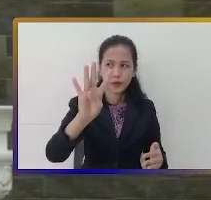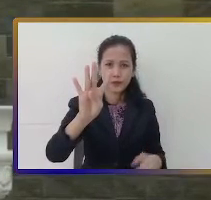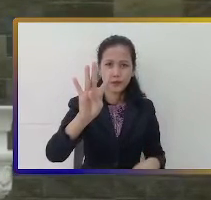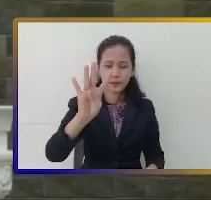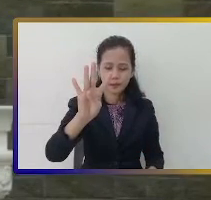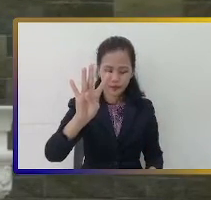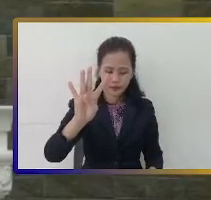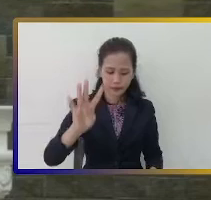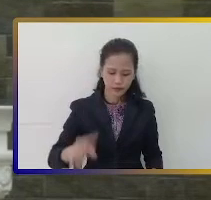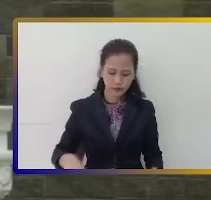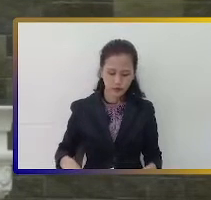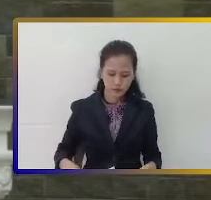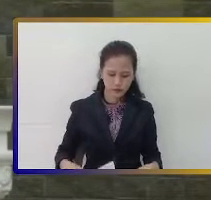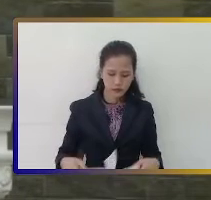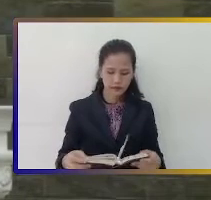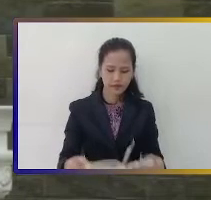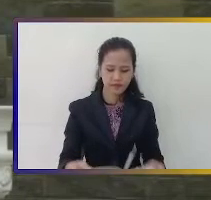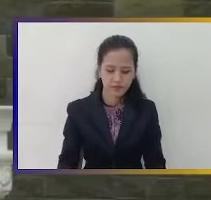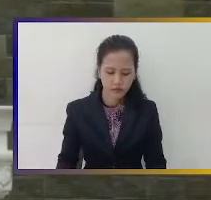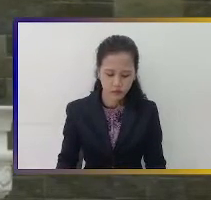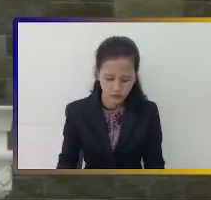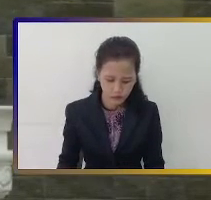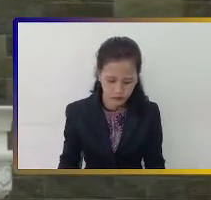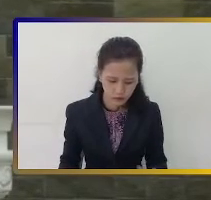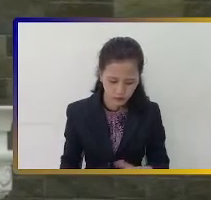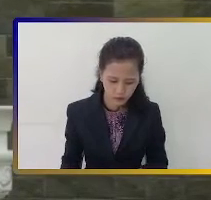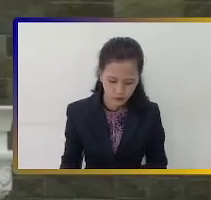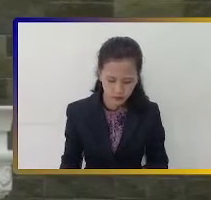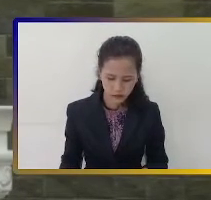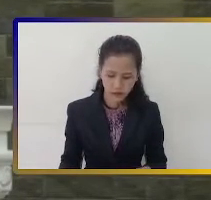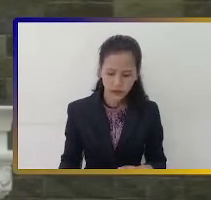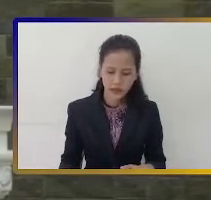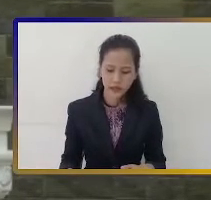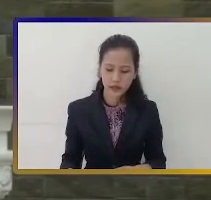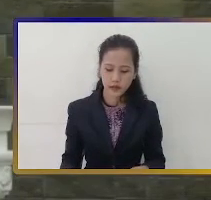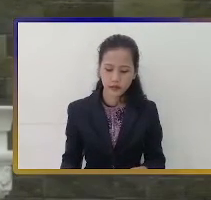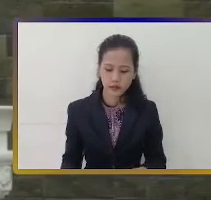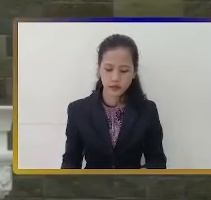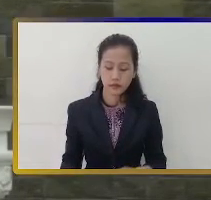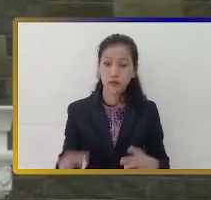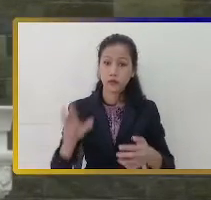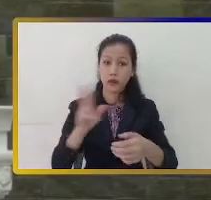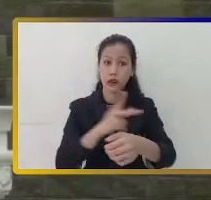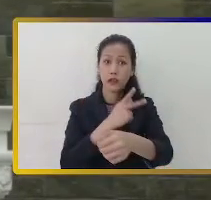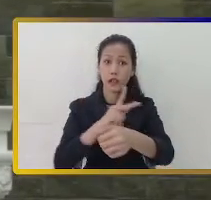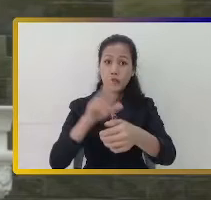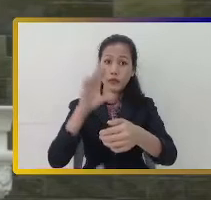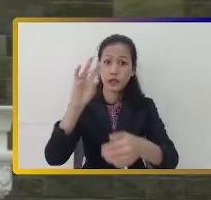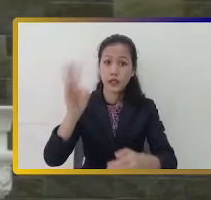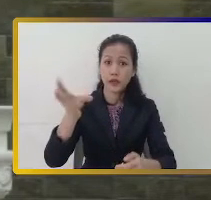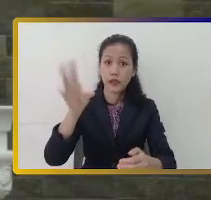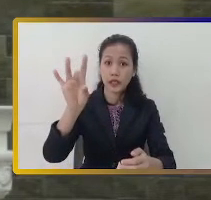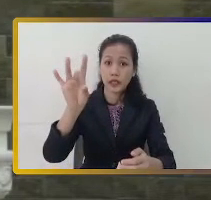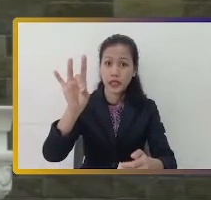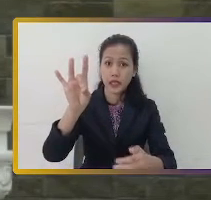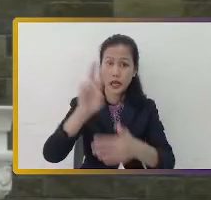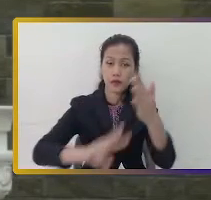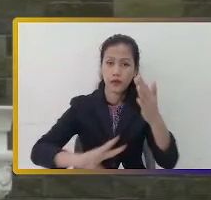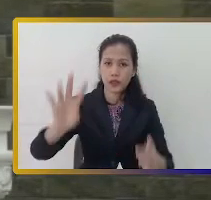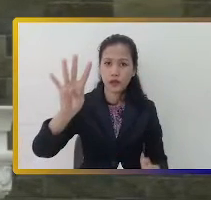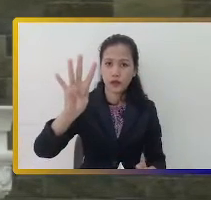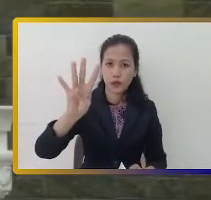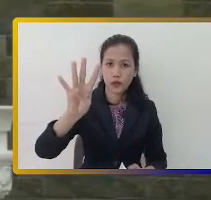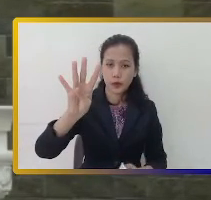ng Biblia, we will not hide them from their children. Yes. Number one, kapatid, do not hide